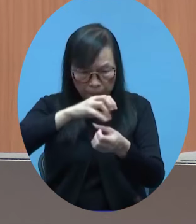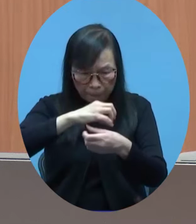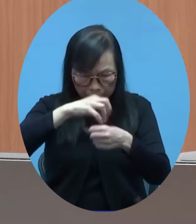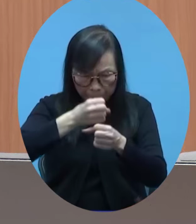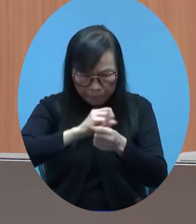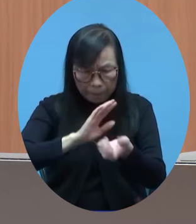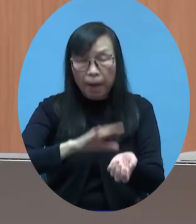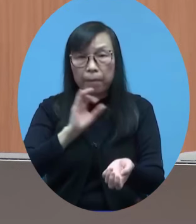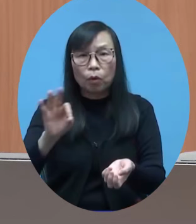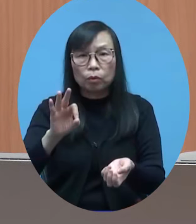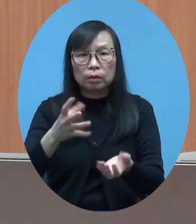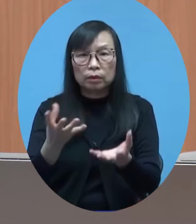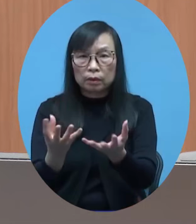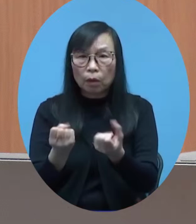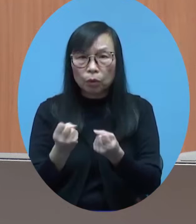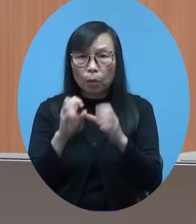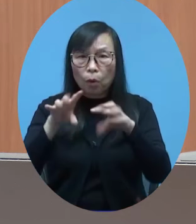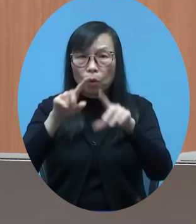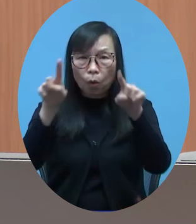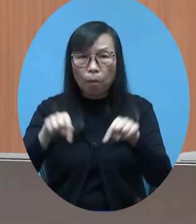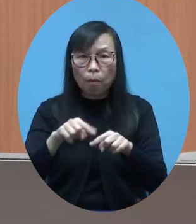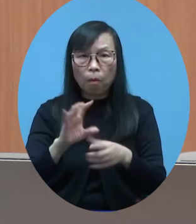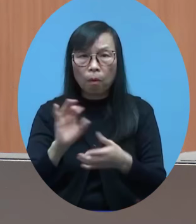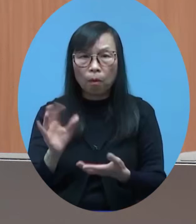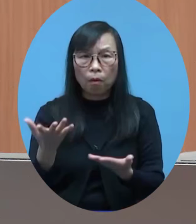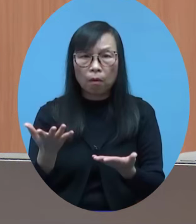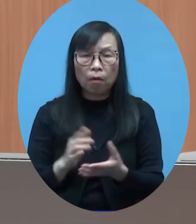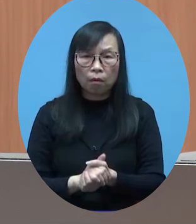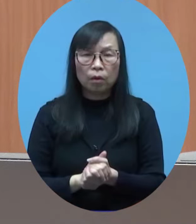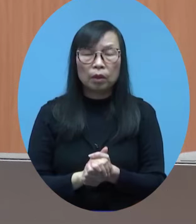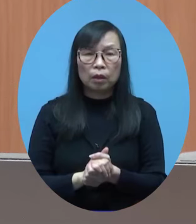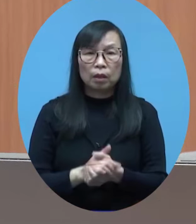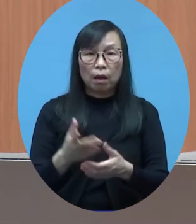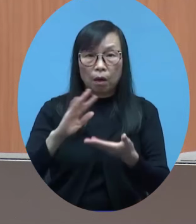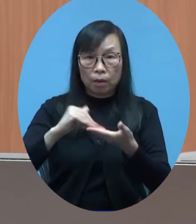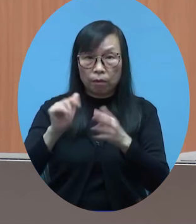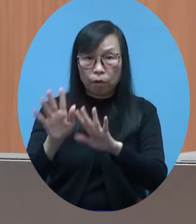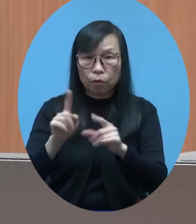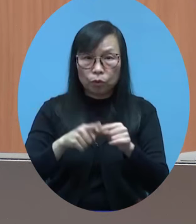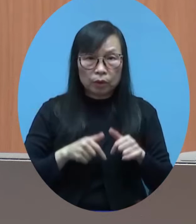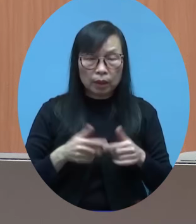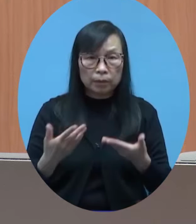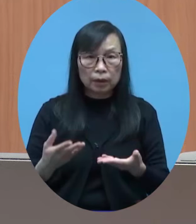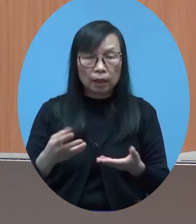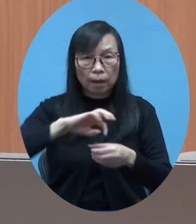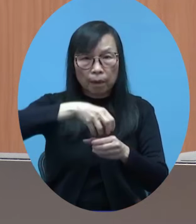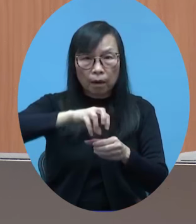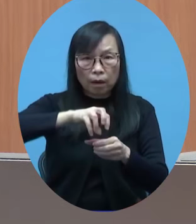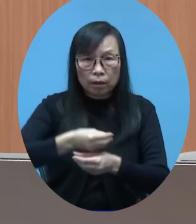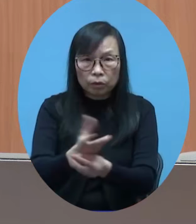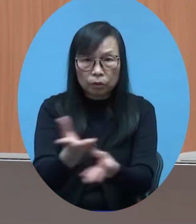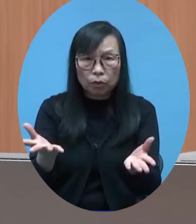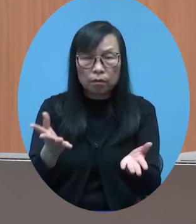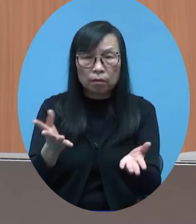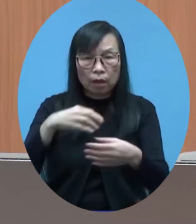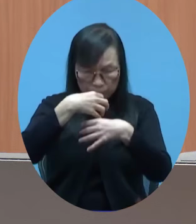其實係唔視為呢個符合強制檢測的規定啦。其實有冇話衞生服務中心點解而家派樣本中都仲未係有呢個陰